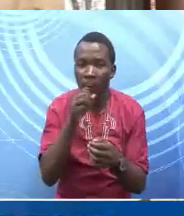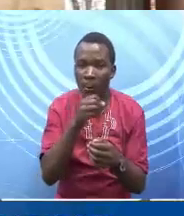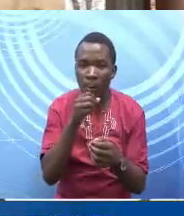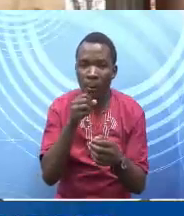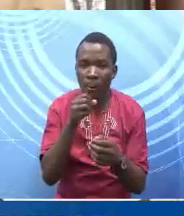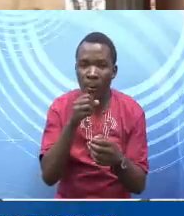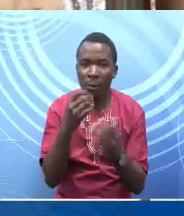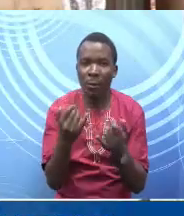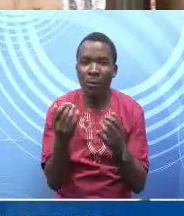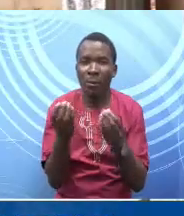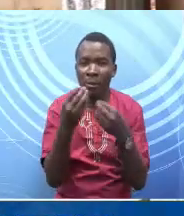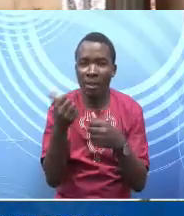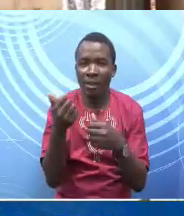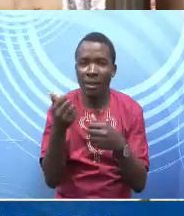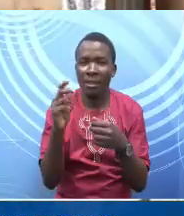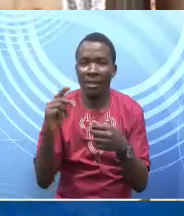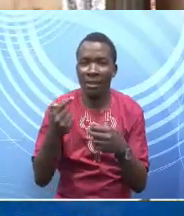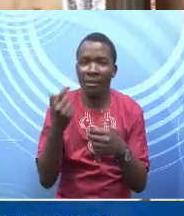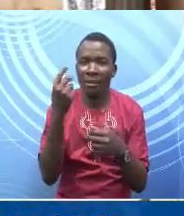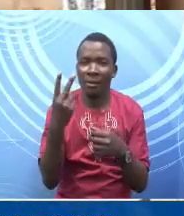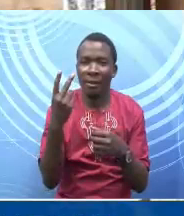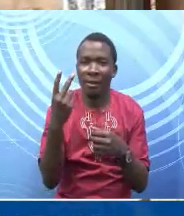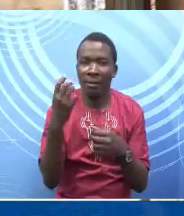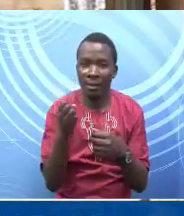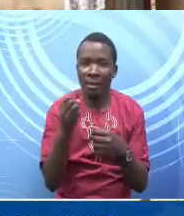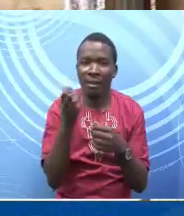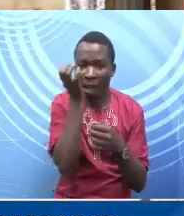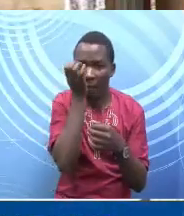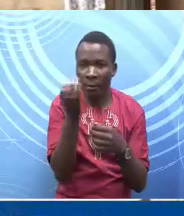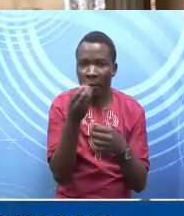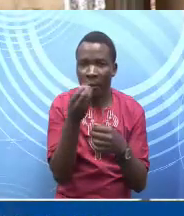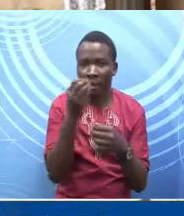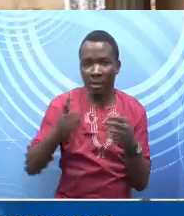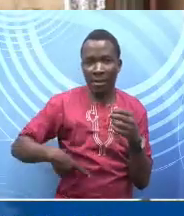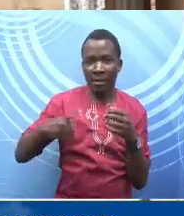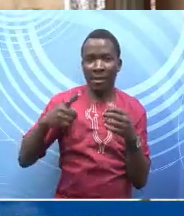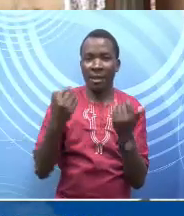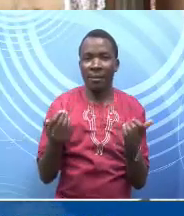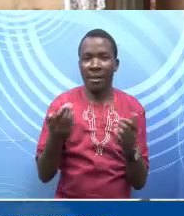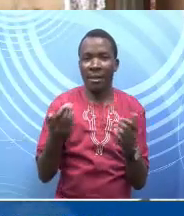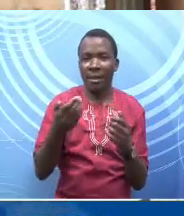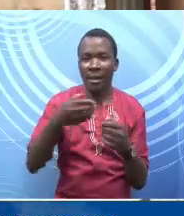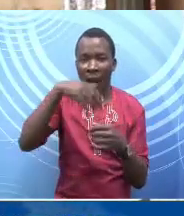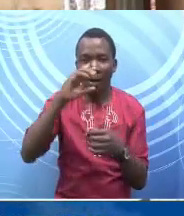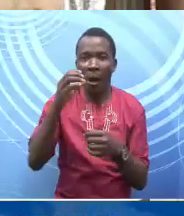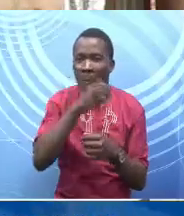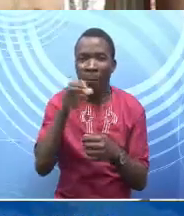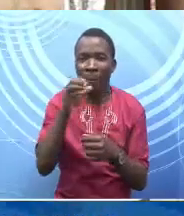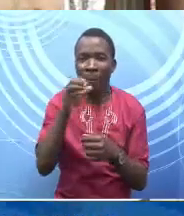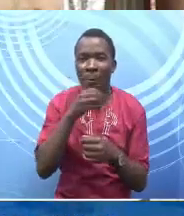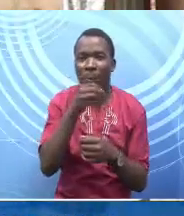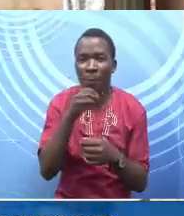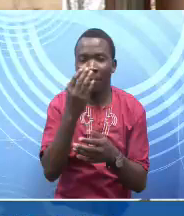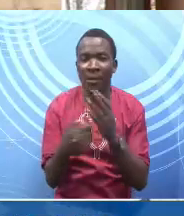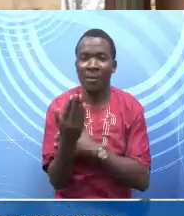25 n'ibishyimbo turarya tugahaga abana bakanywa igikoma mu gitondo burya rega umunyarwanda